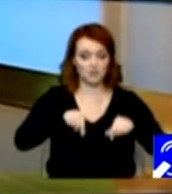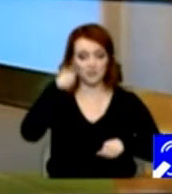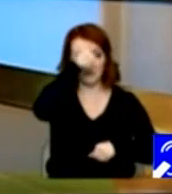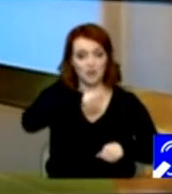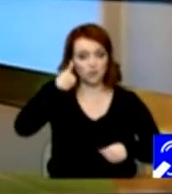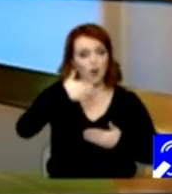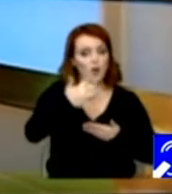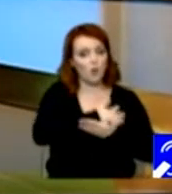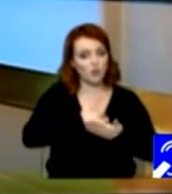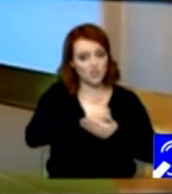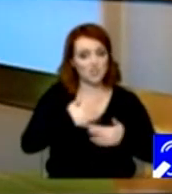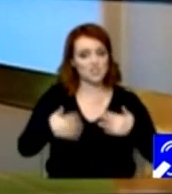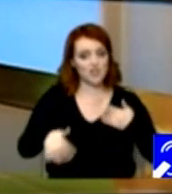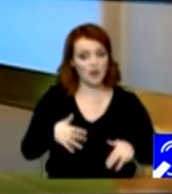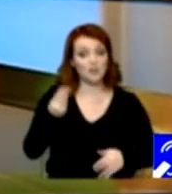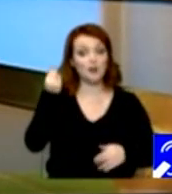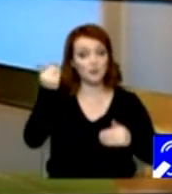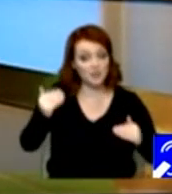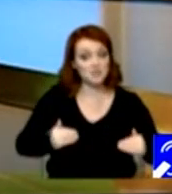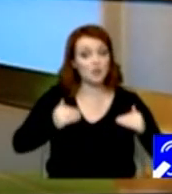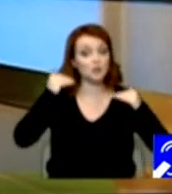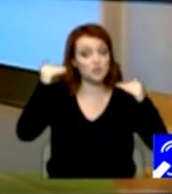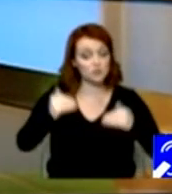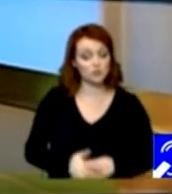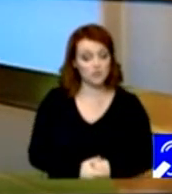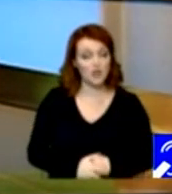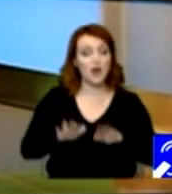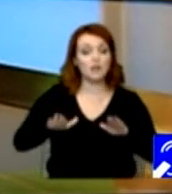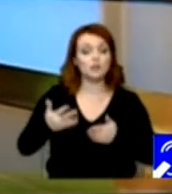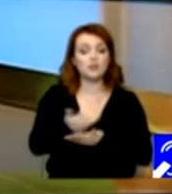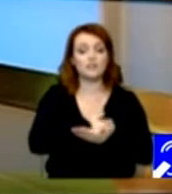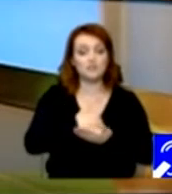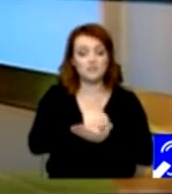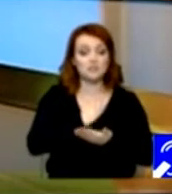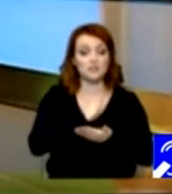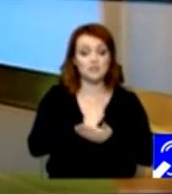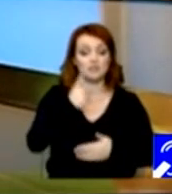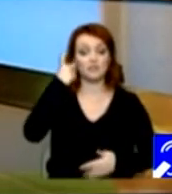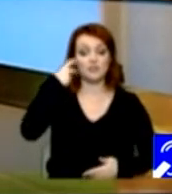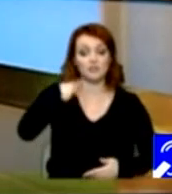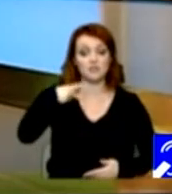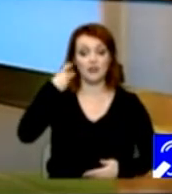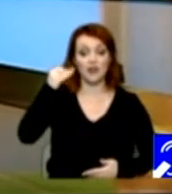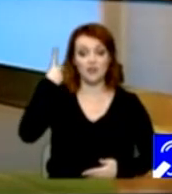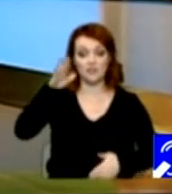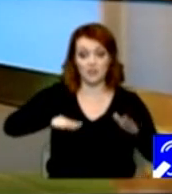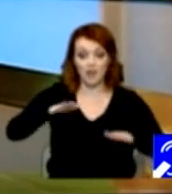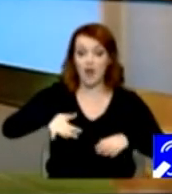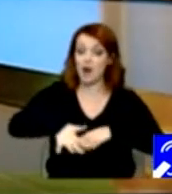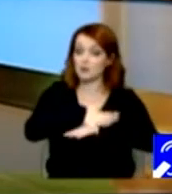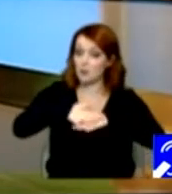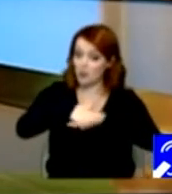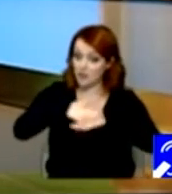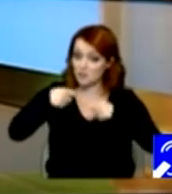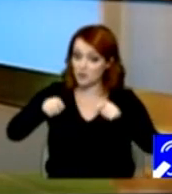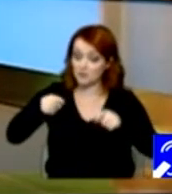an recolta este slabă iar prețurile au crescut la punctele de Colectare este 120 RON kilogramul iar în piață să vândă și